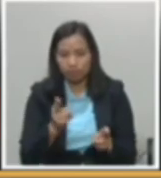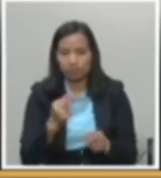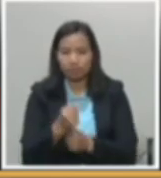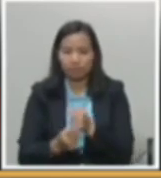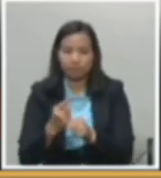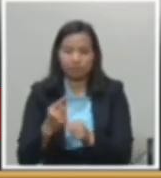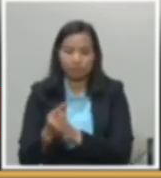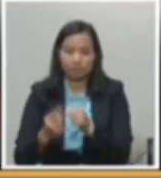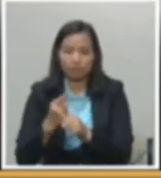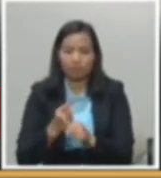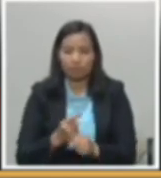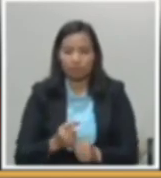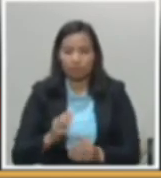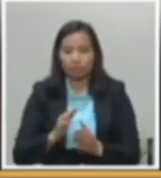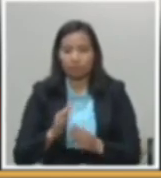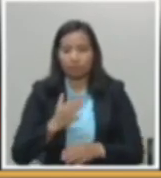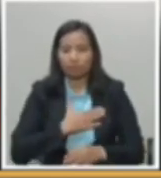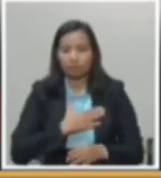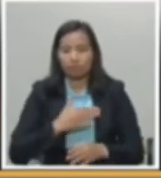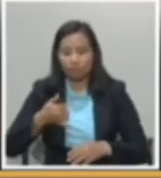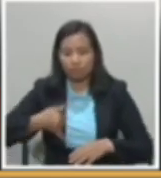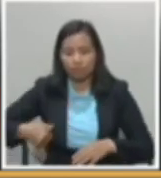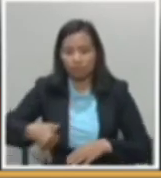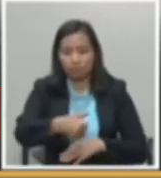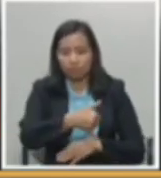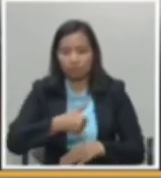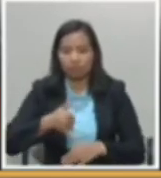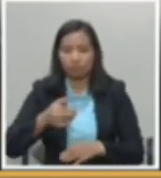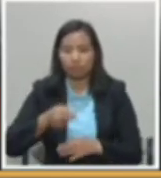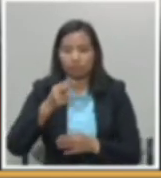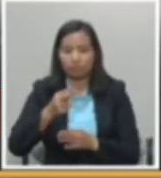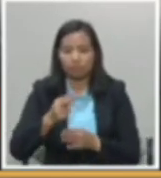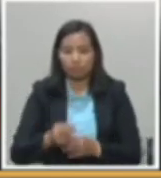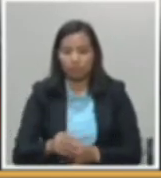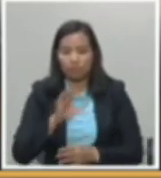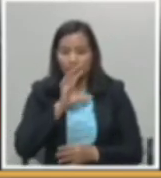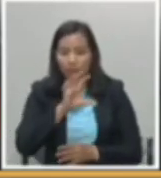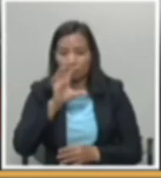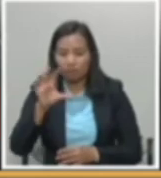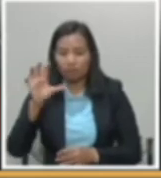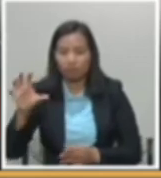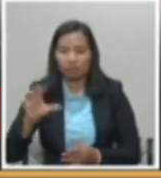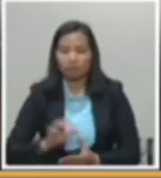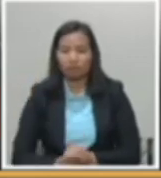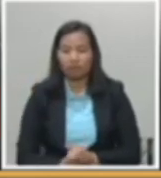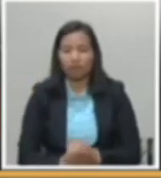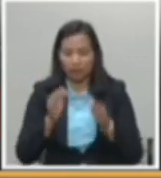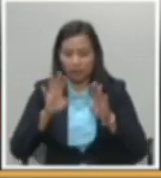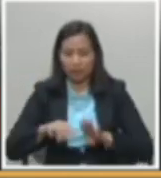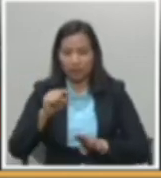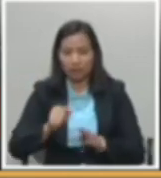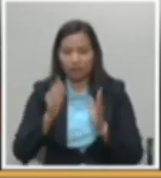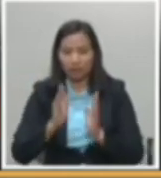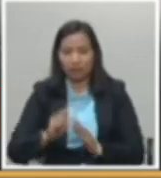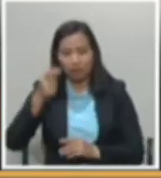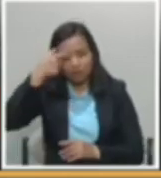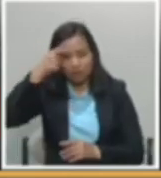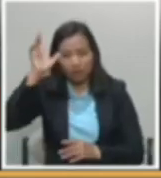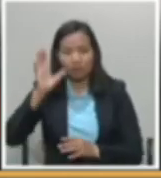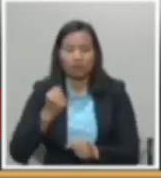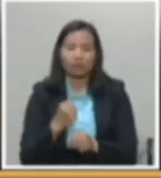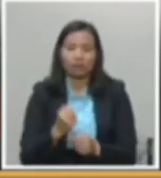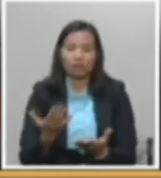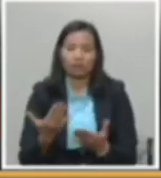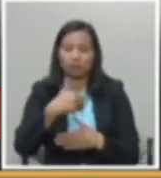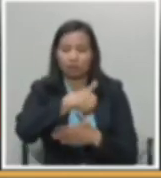คืนดีคนในบ้านก็ถือปืนเดินรอบบ้านค่ะแถมส่งเสียงเอะอะโวยวายแบบนี้คนข้างนอกที่มองเข้ามาเขาจะคิดอย่างไ